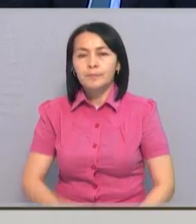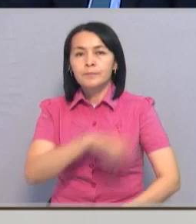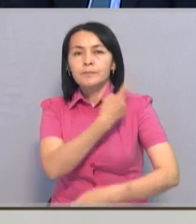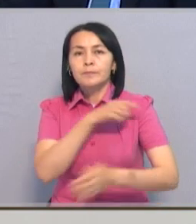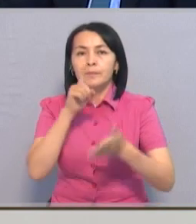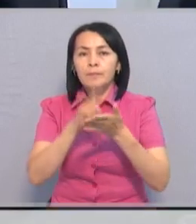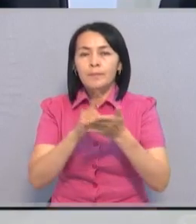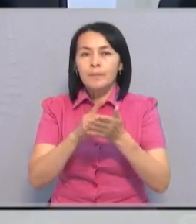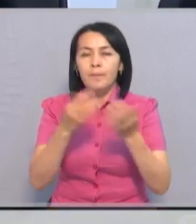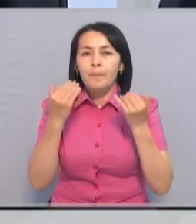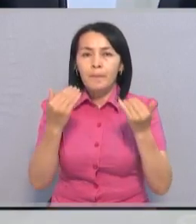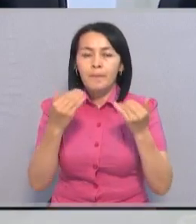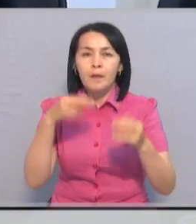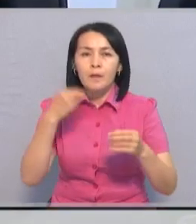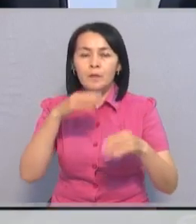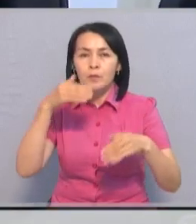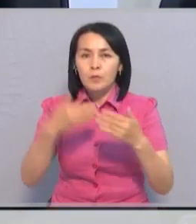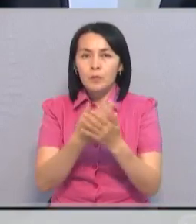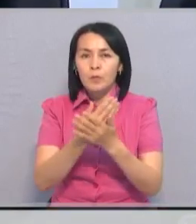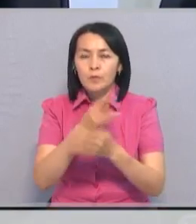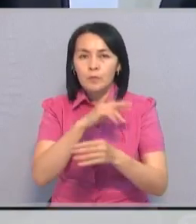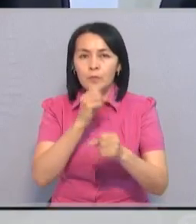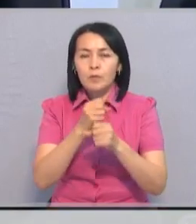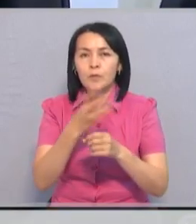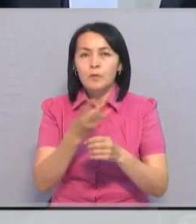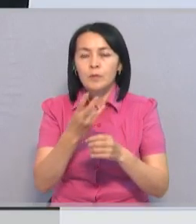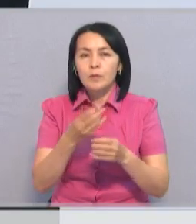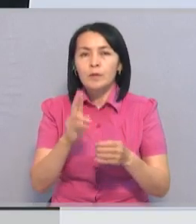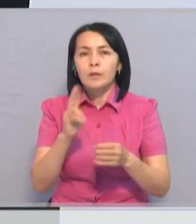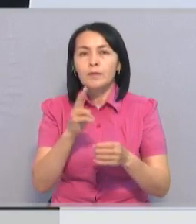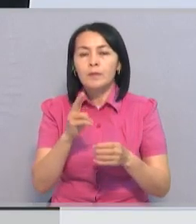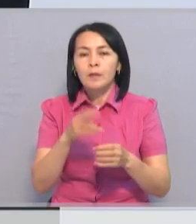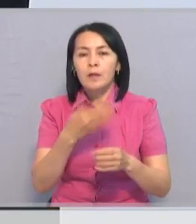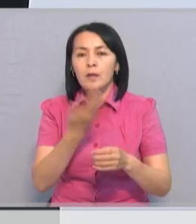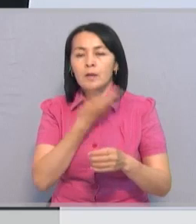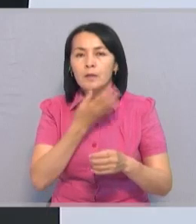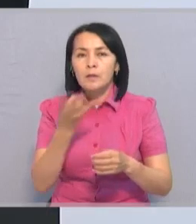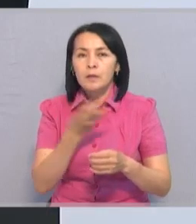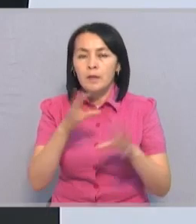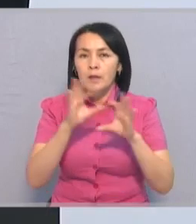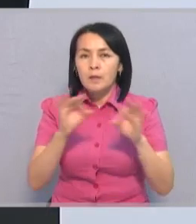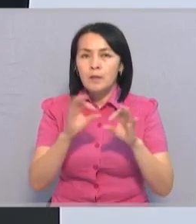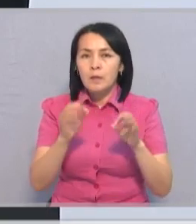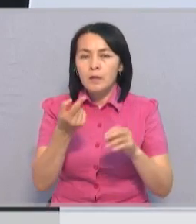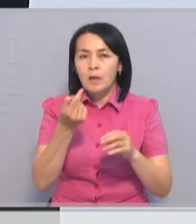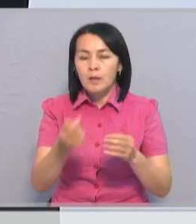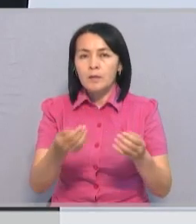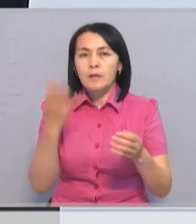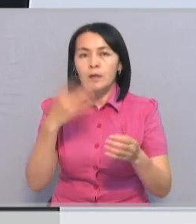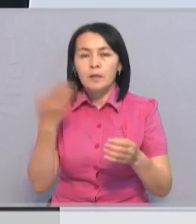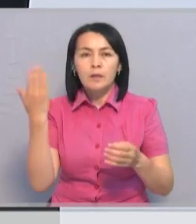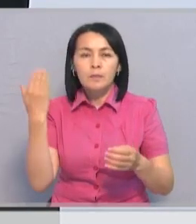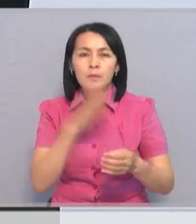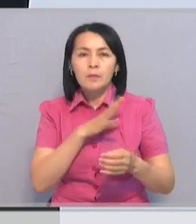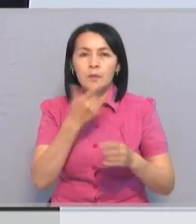Ветеринария должна быть выведена на качественно новый уровень. Кому нужен сухой доклад? Недостаточно проводить разъяснительные работы. Когда-то ветеринария